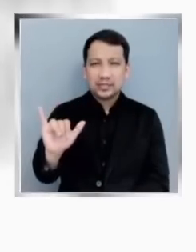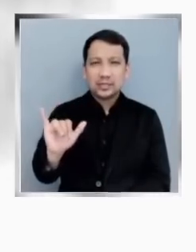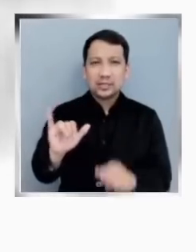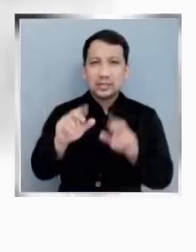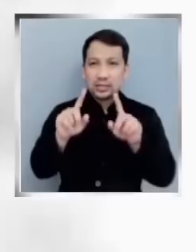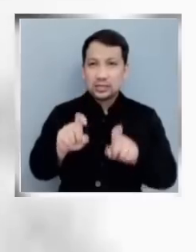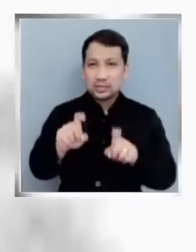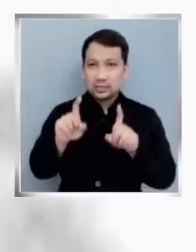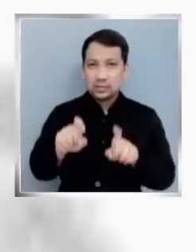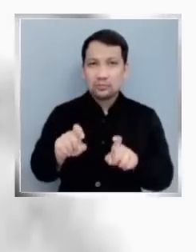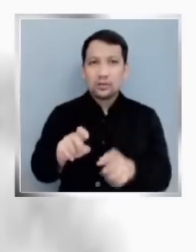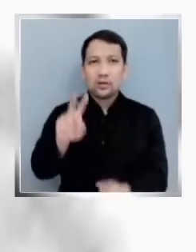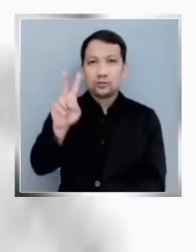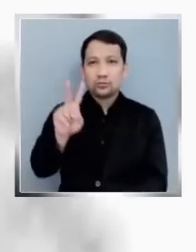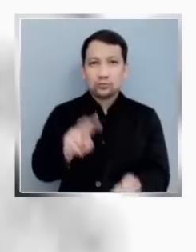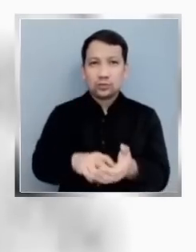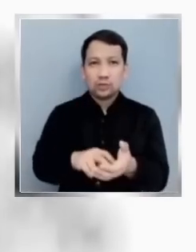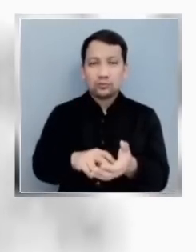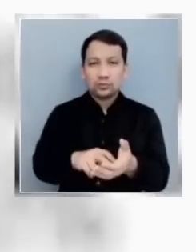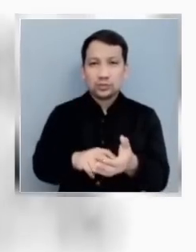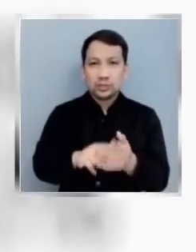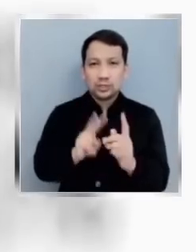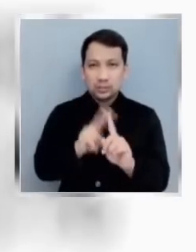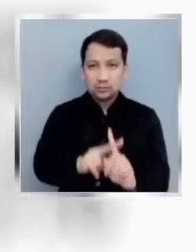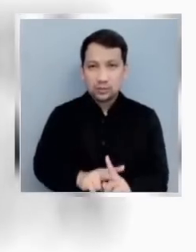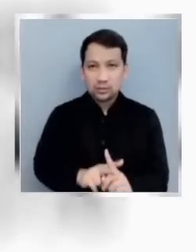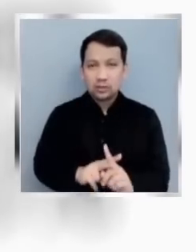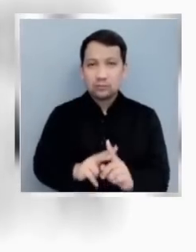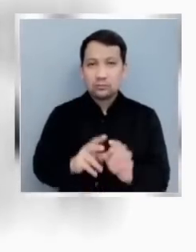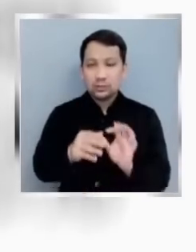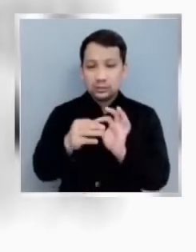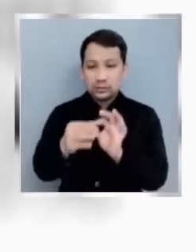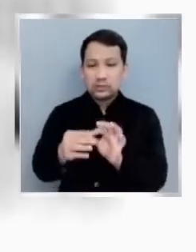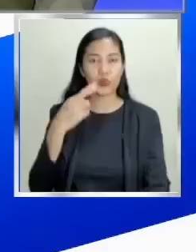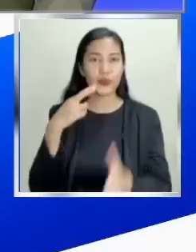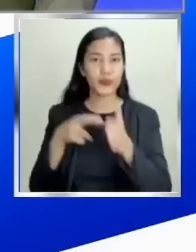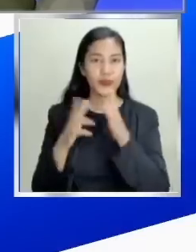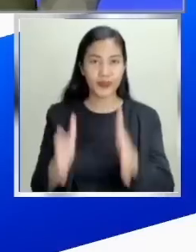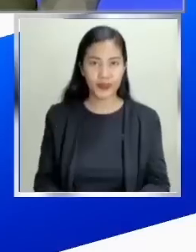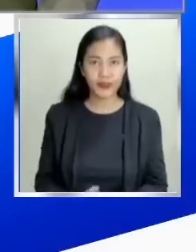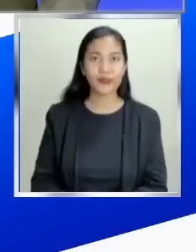mahigit 2,000 ang kumuha ng pagsusulit.